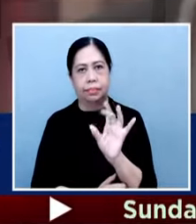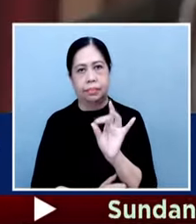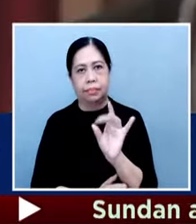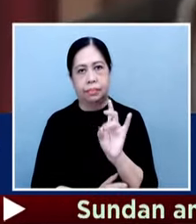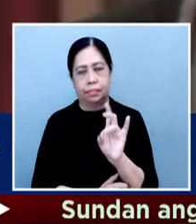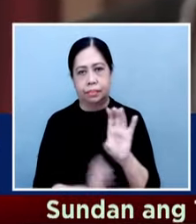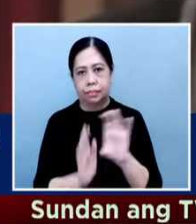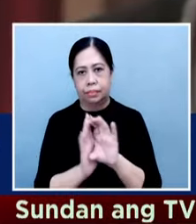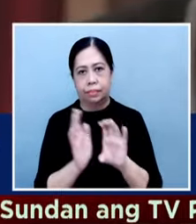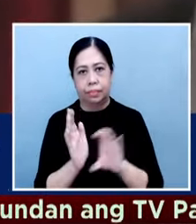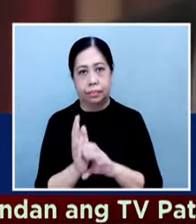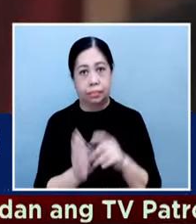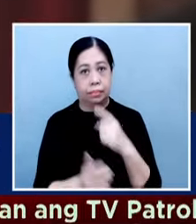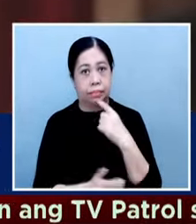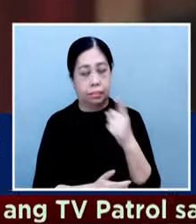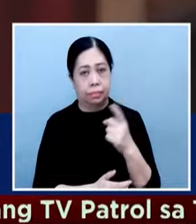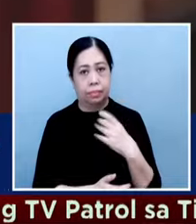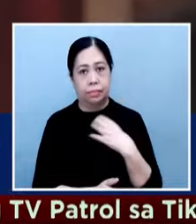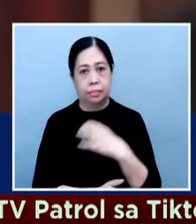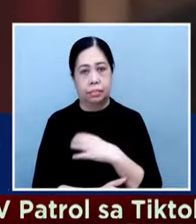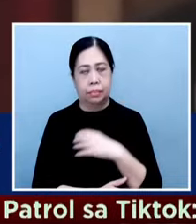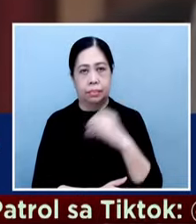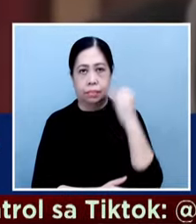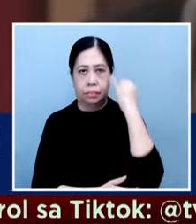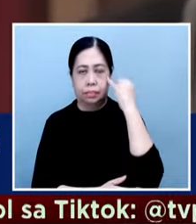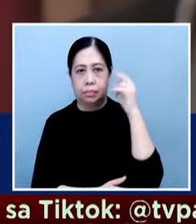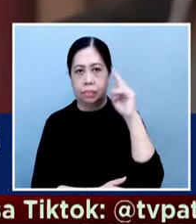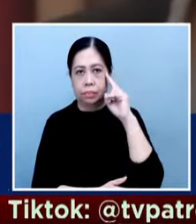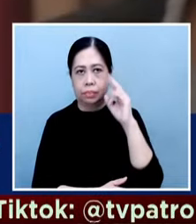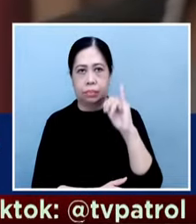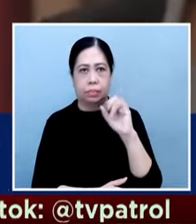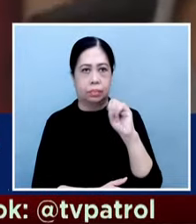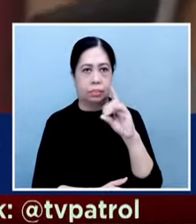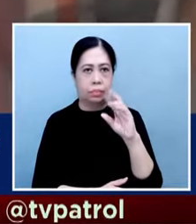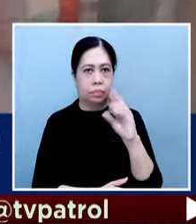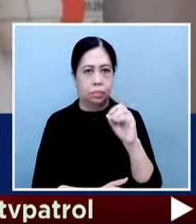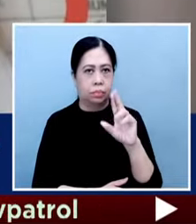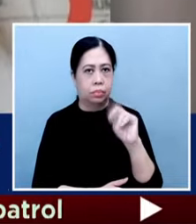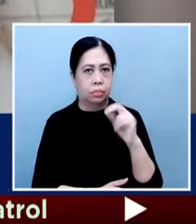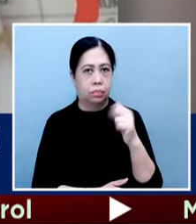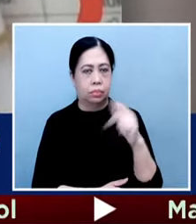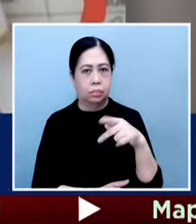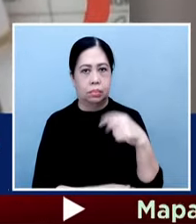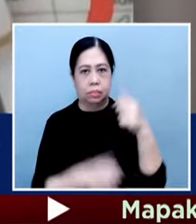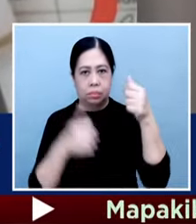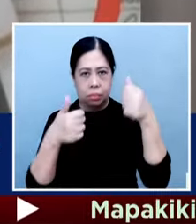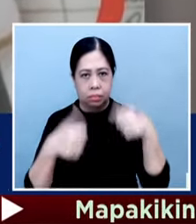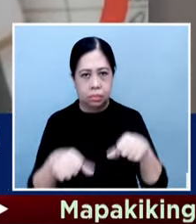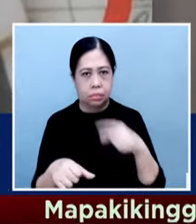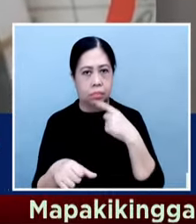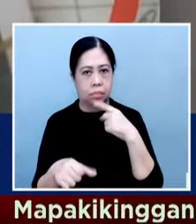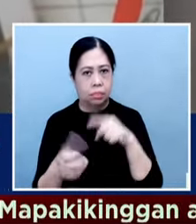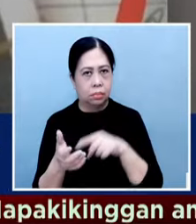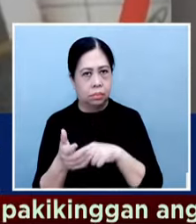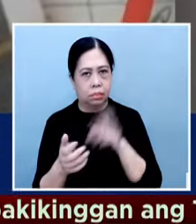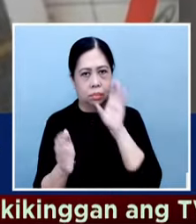Constitution ayon kay Representative Isidro Ungab. Sa kaniyang social media page, nag-post si Ungab ng mga larawan ng petisyon